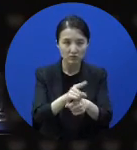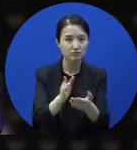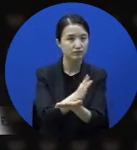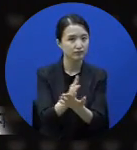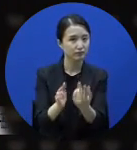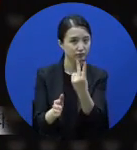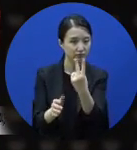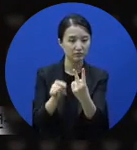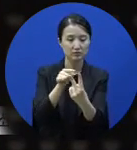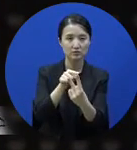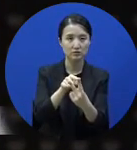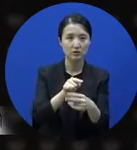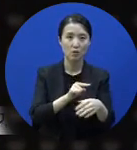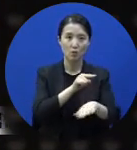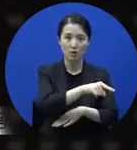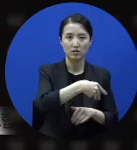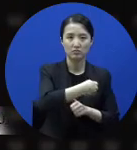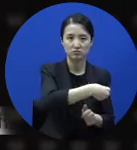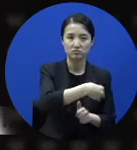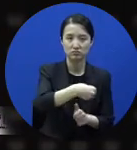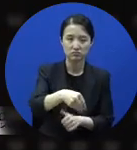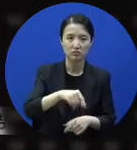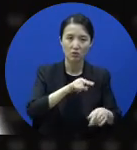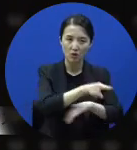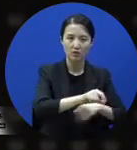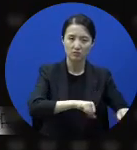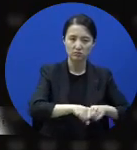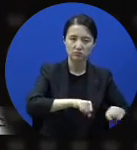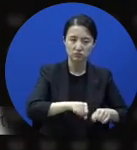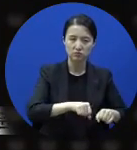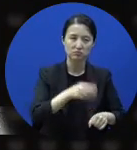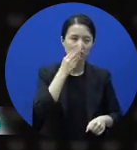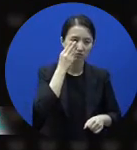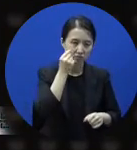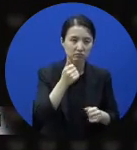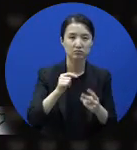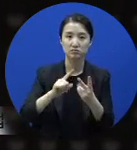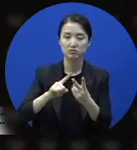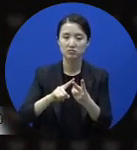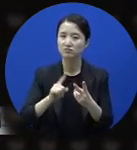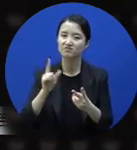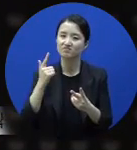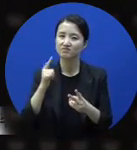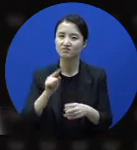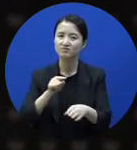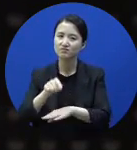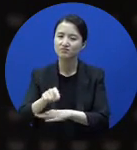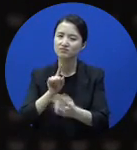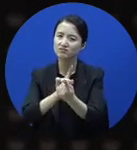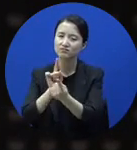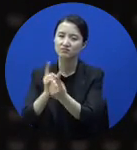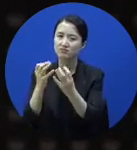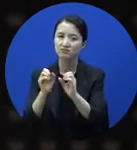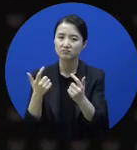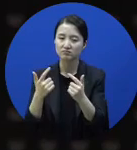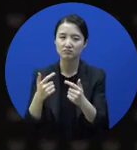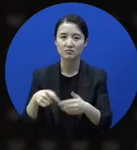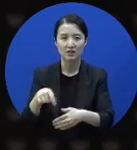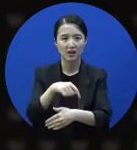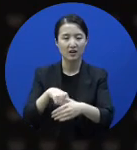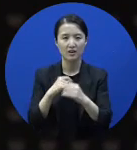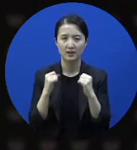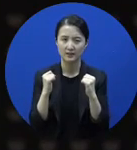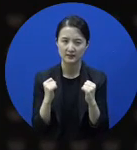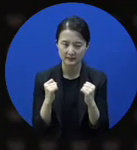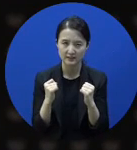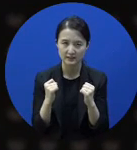사람들의 역할들은 되게 빠르게 그런 상황들을 적응할 수 있었고 그렇지 않고 외부 활동이 적고 외부의 네트워킹